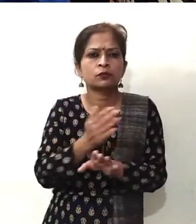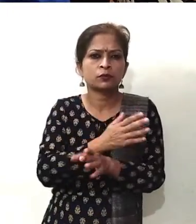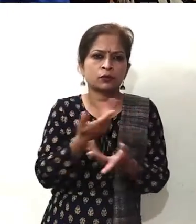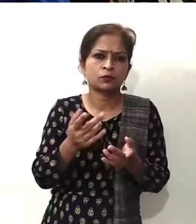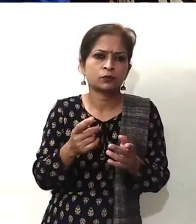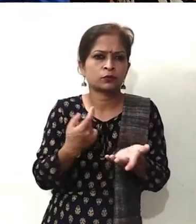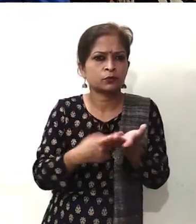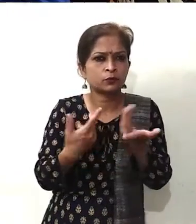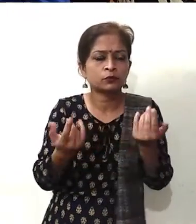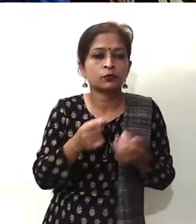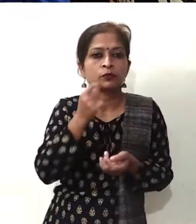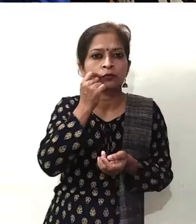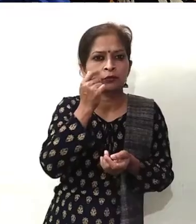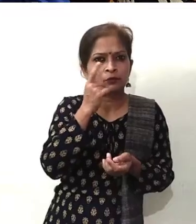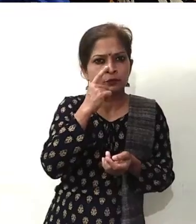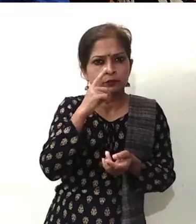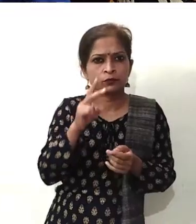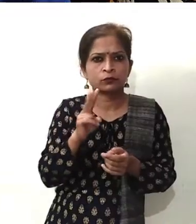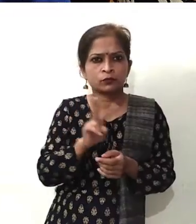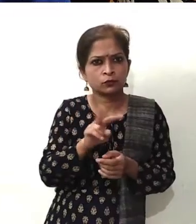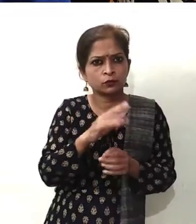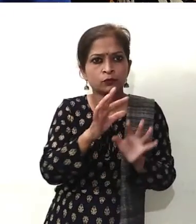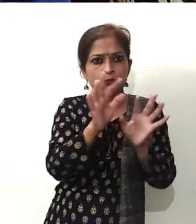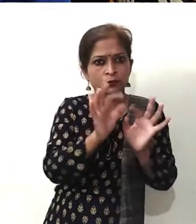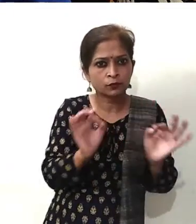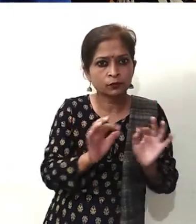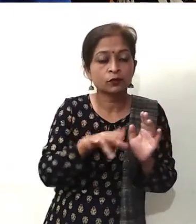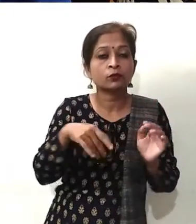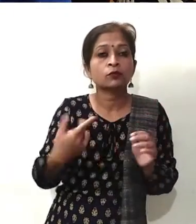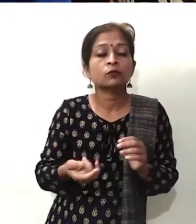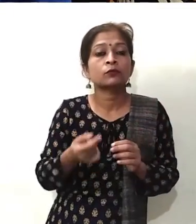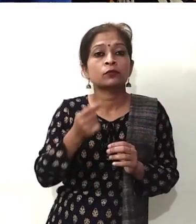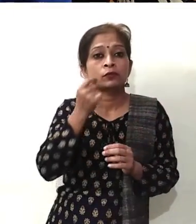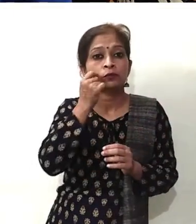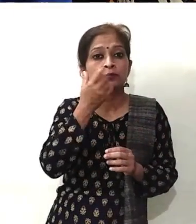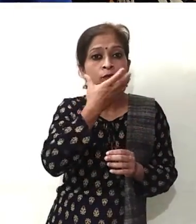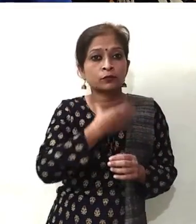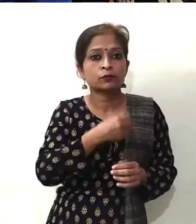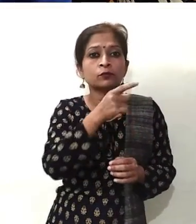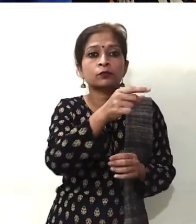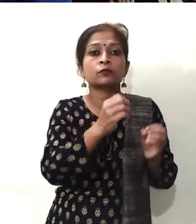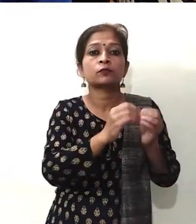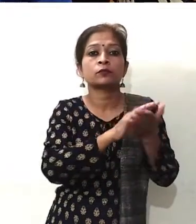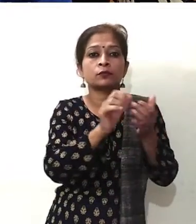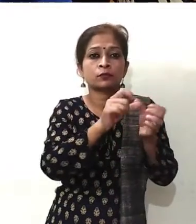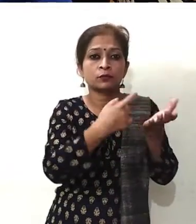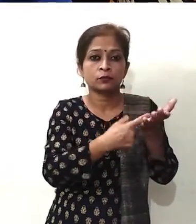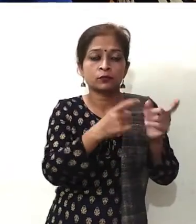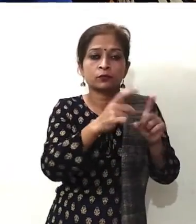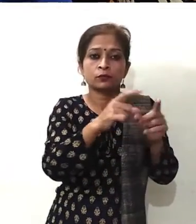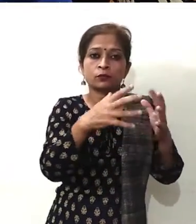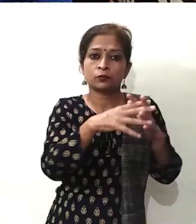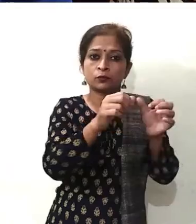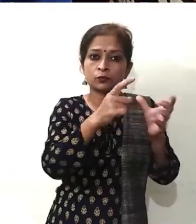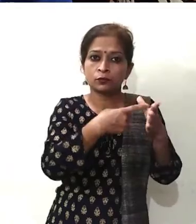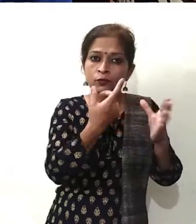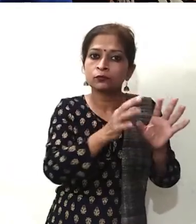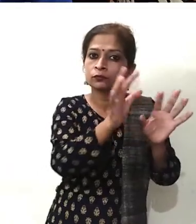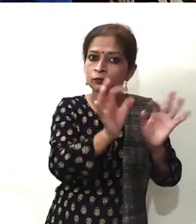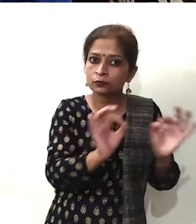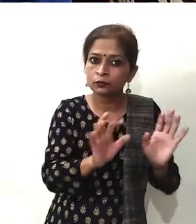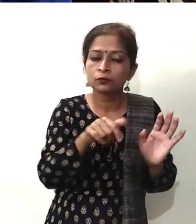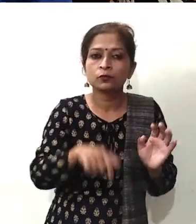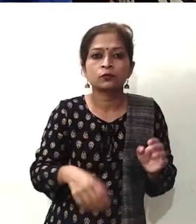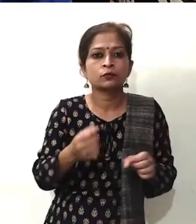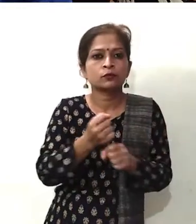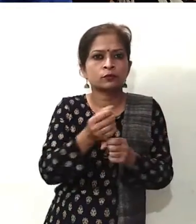है। तो वो ऋषि भारद्वाज अपनी तैयारी रख रहे थे और एक दिन गंगा के तट पर जब वो टहल रहे